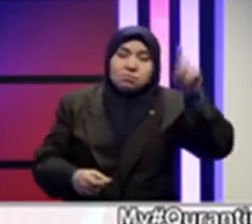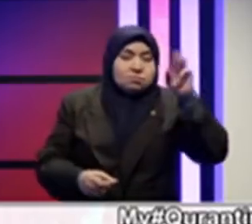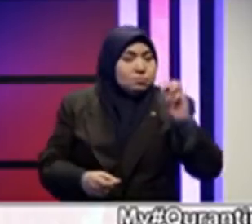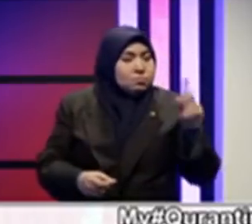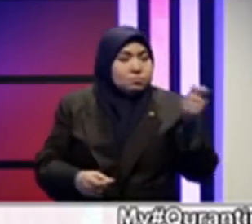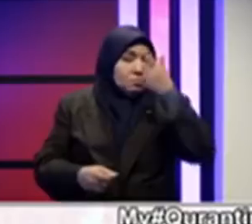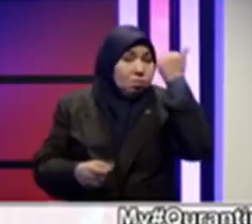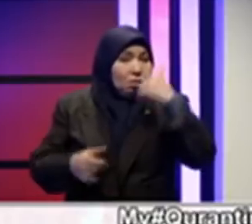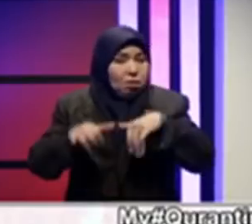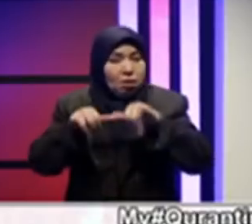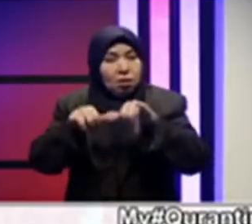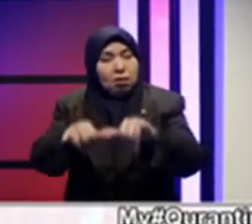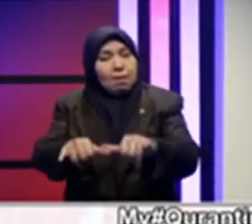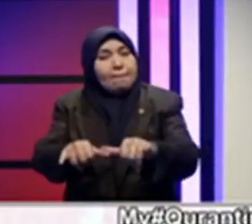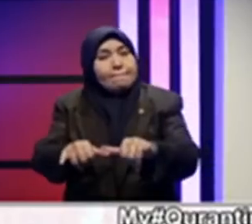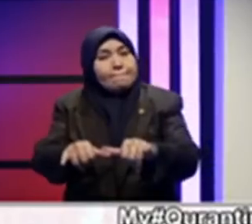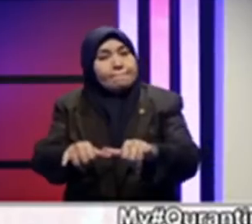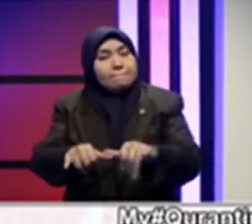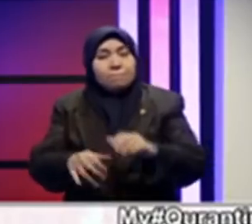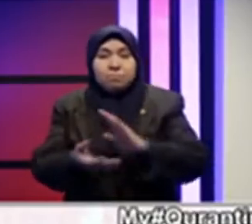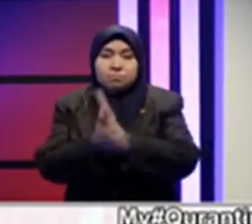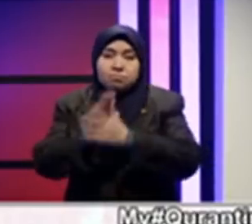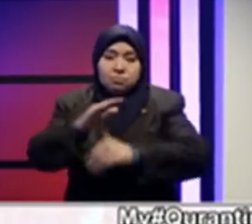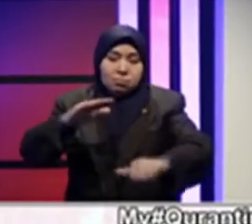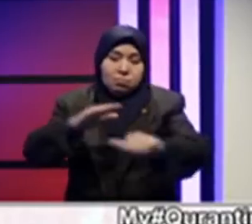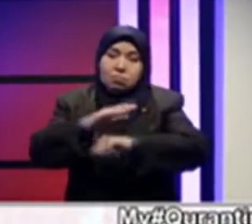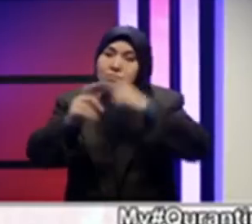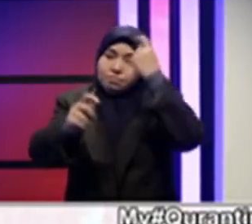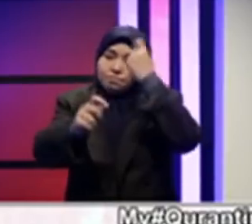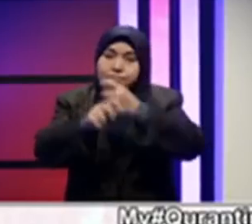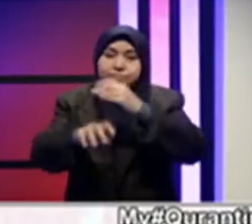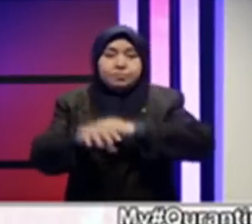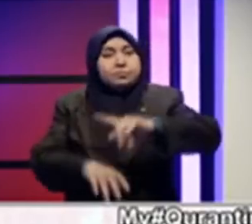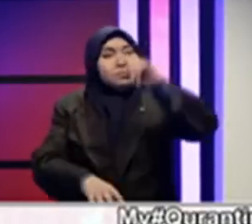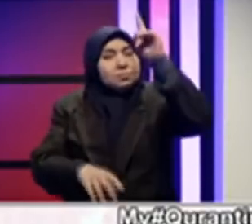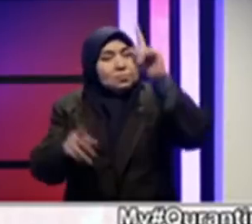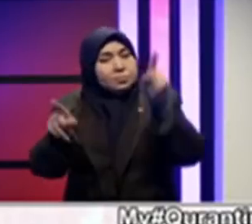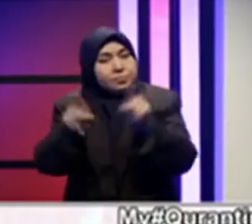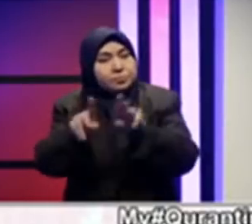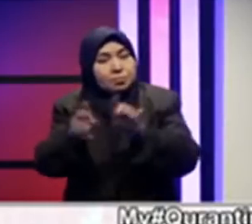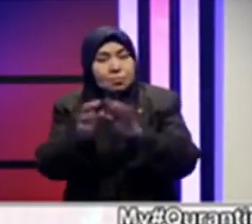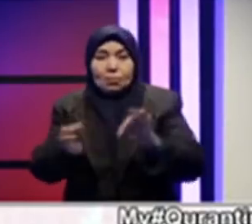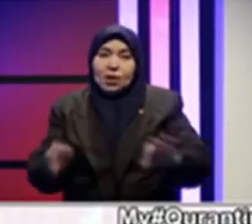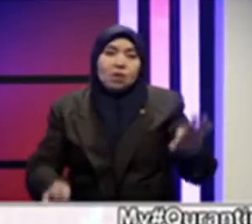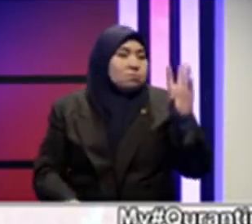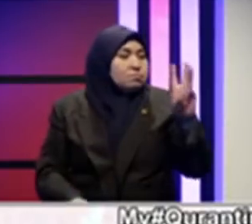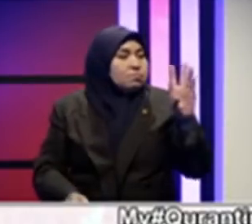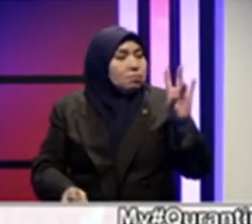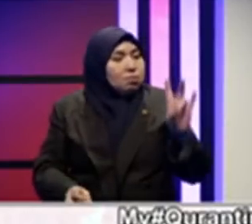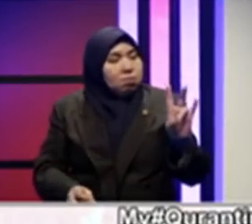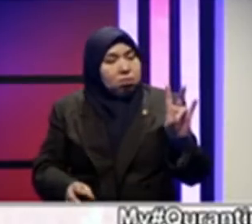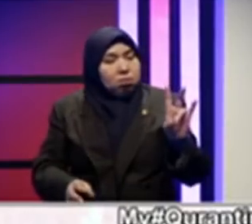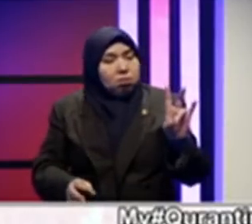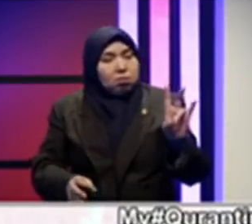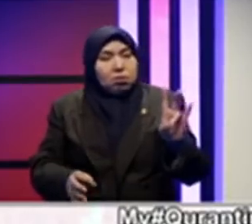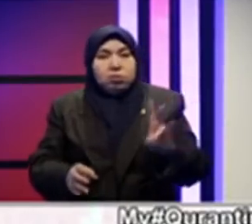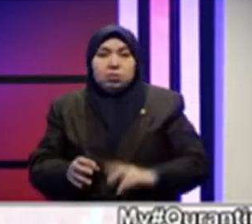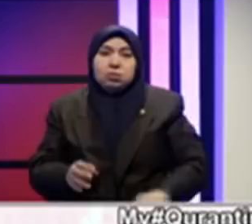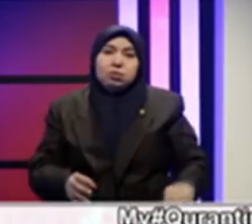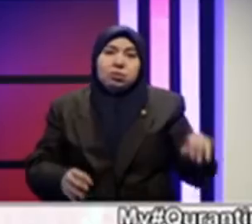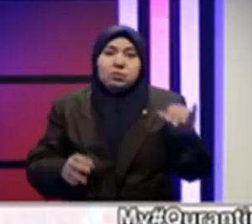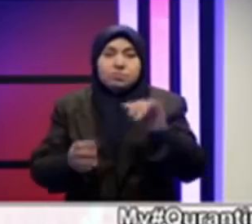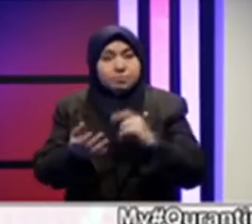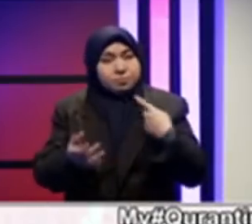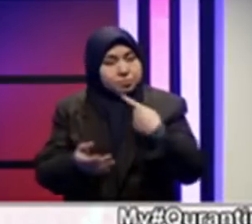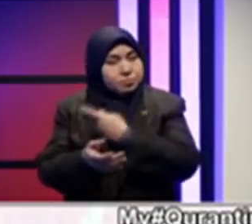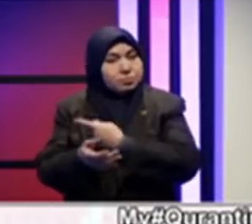akan kekal, yang akan menjadi asas takwa sebagaimana dalam ayat 67. Yang ketiga, kita